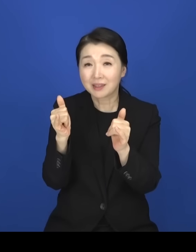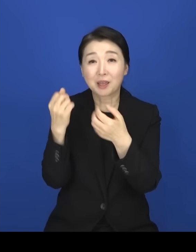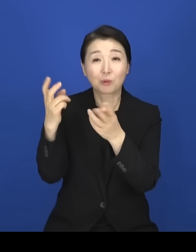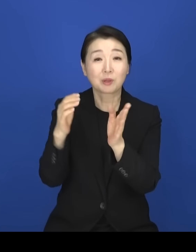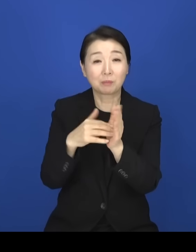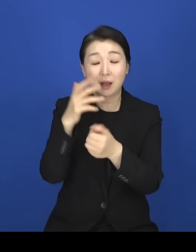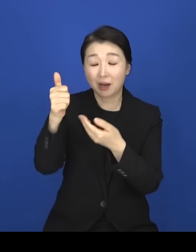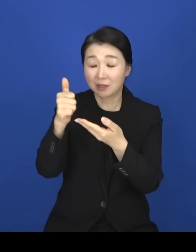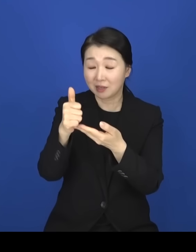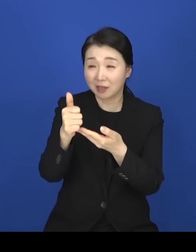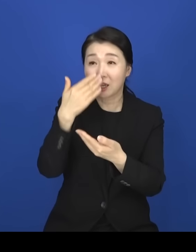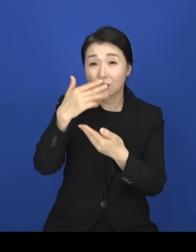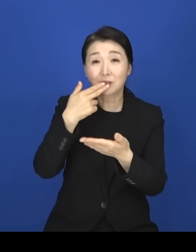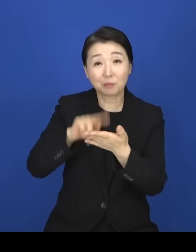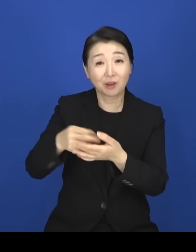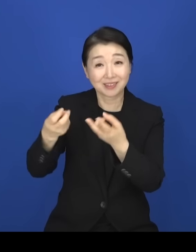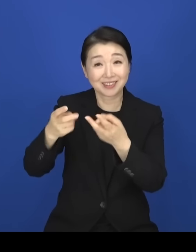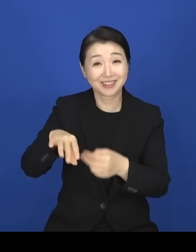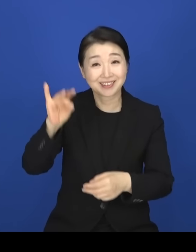네. 하나님께 처음이에요.